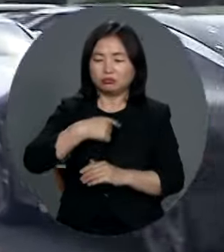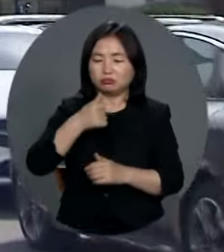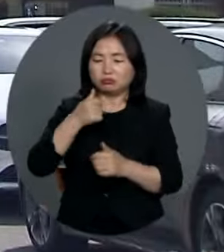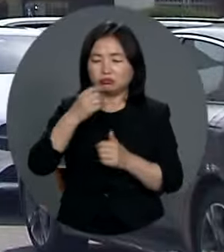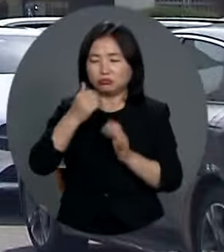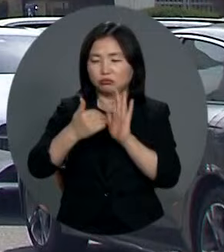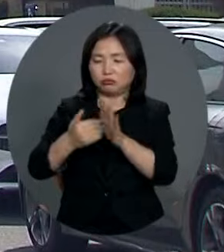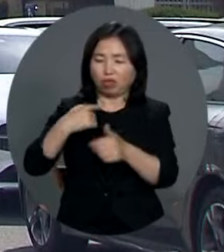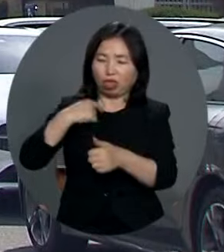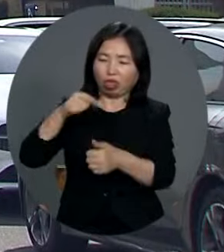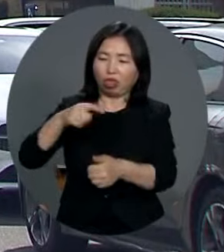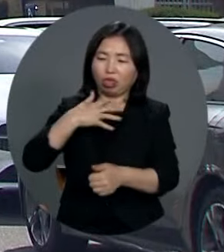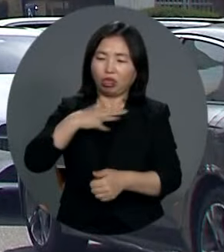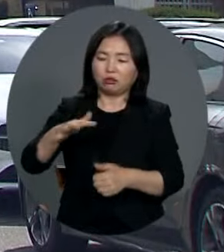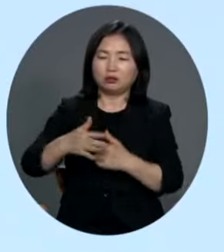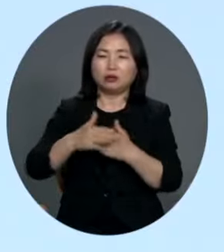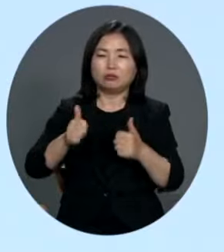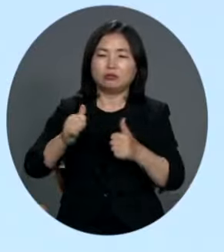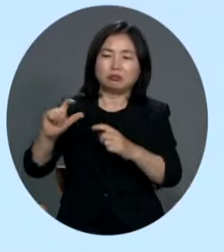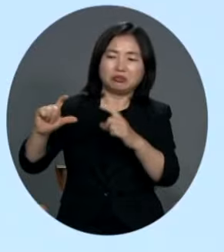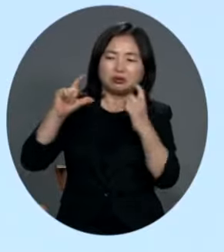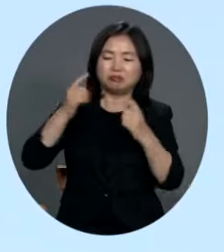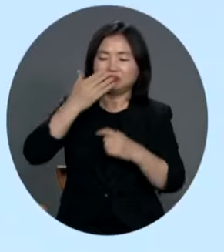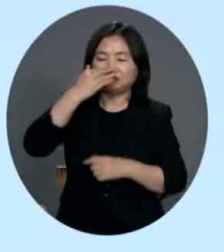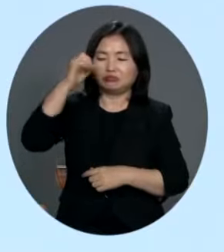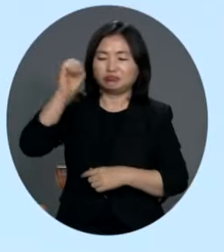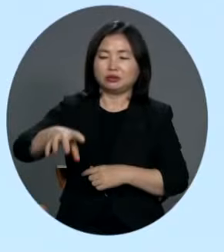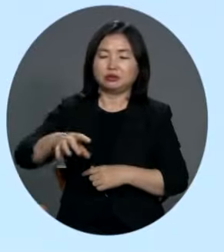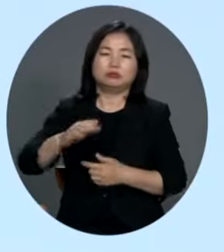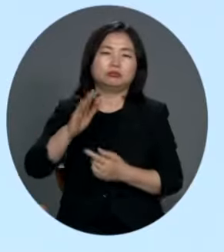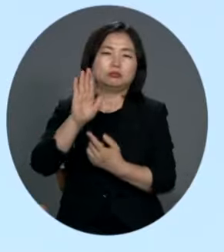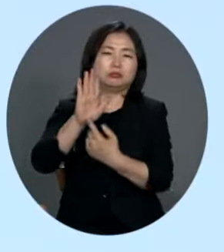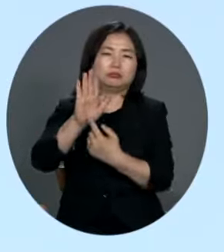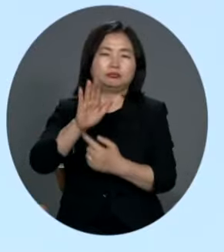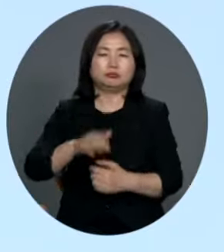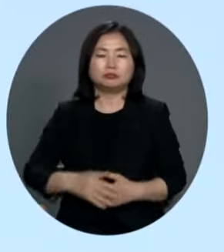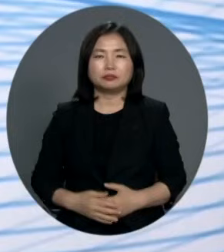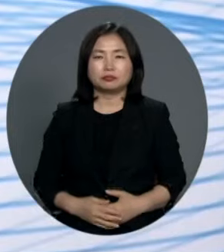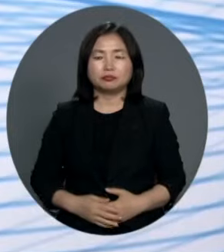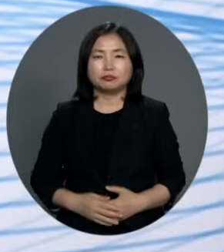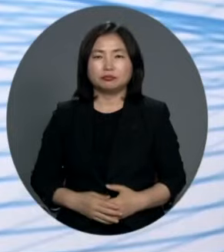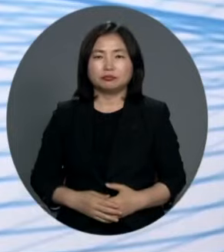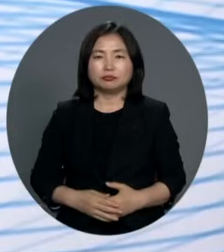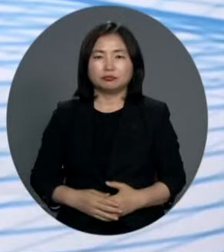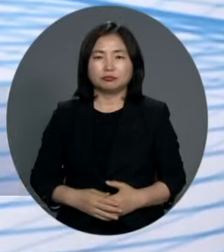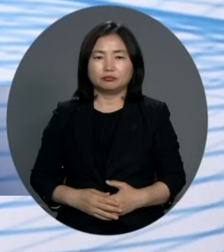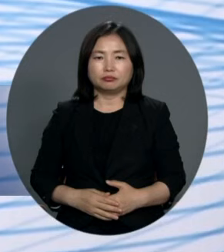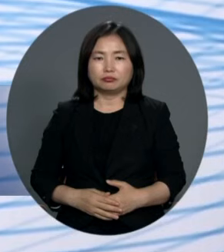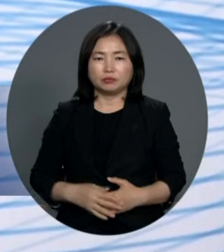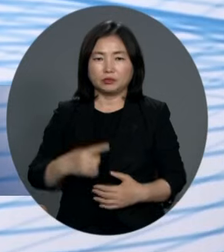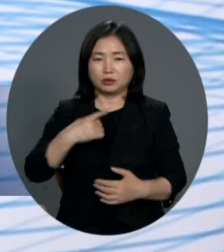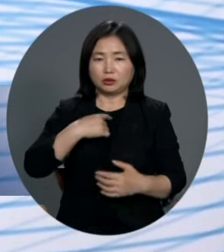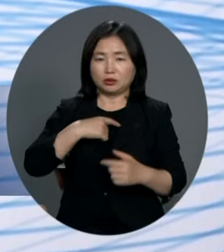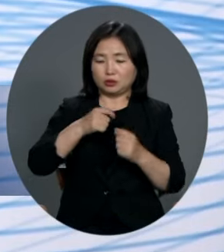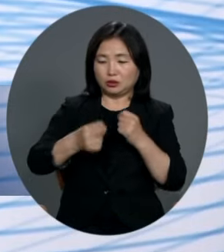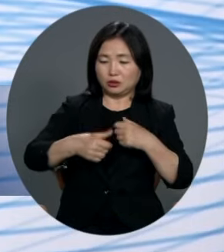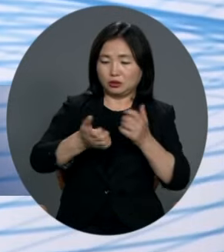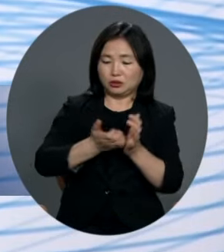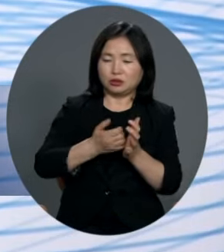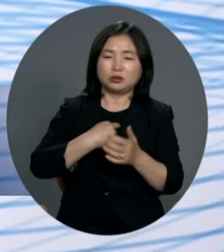거부를 지시한 적 없다며 법원 판결마저 깎아내리는 발언을 하기도 있습니다 기관에 지시하지 말라는 건